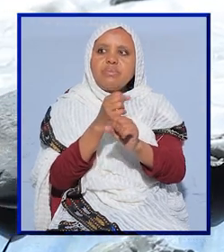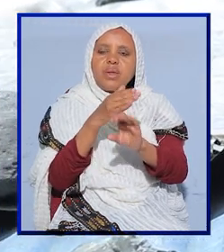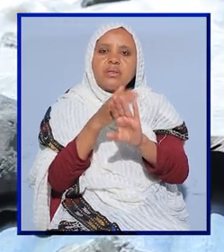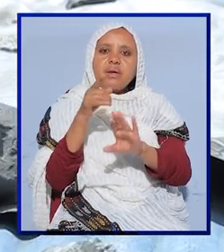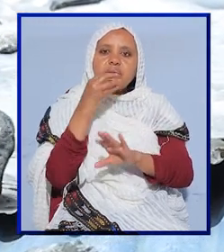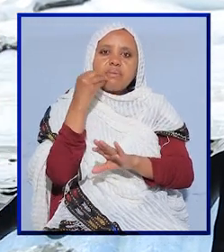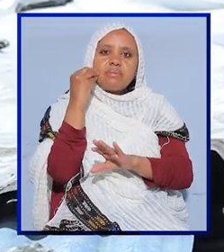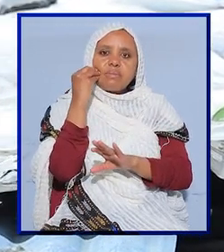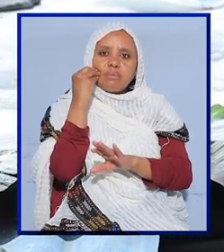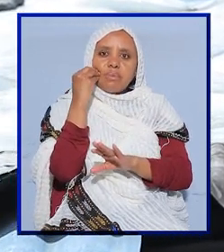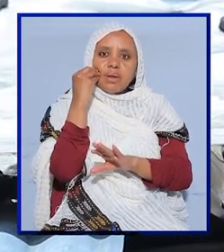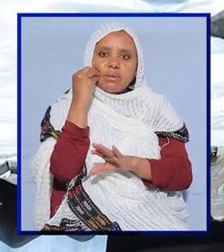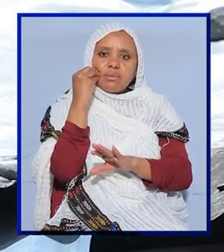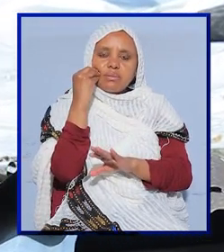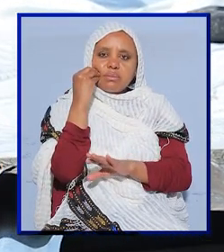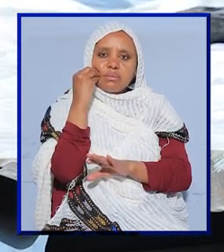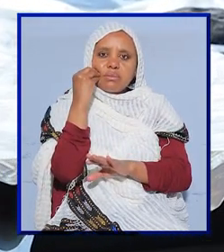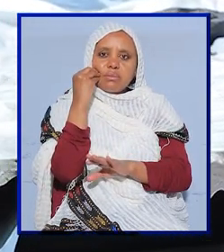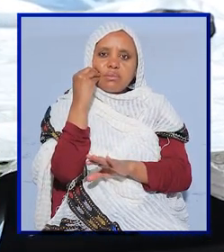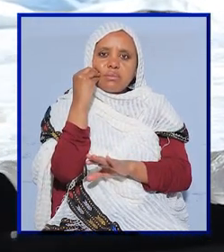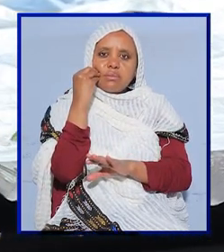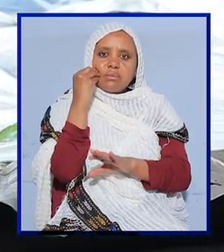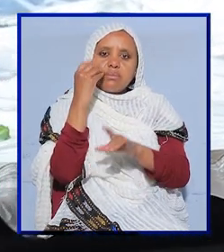ከዛ ይህንን ቤት